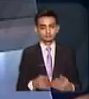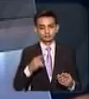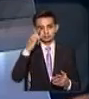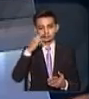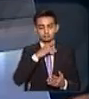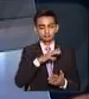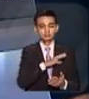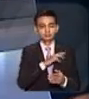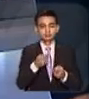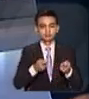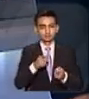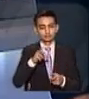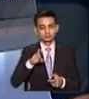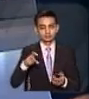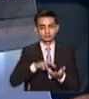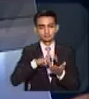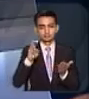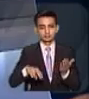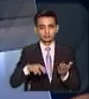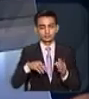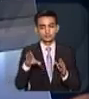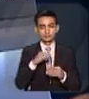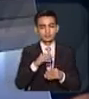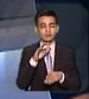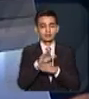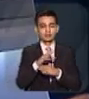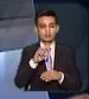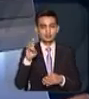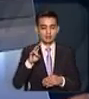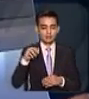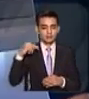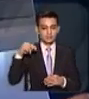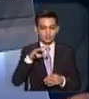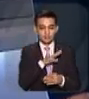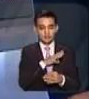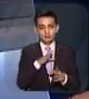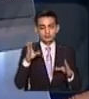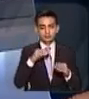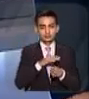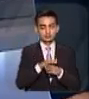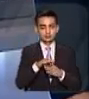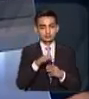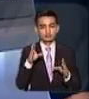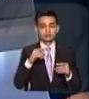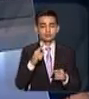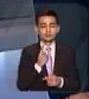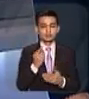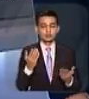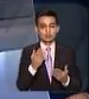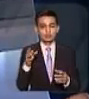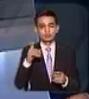В Казахстане правительство ушло в отставку. Так решил Нурсултан Назарбаев. Что нам ждать и что это значит?